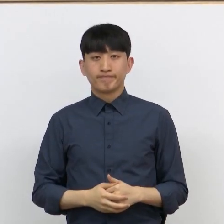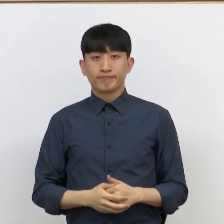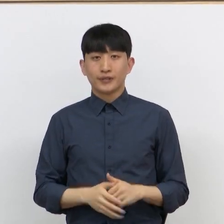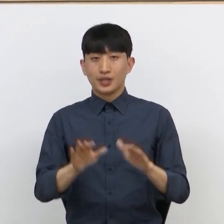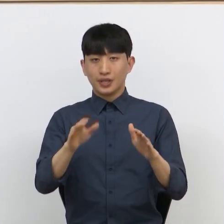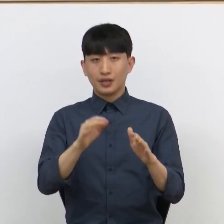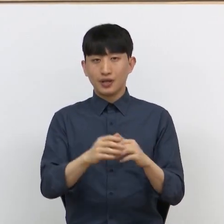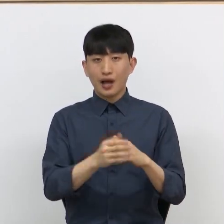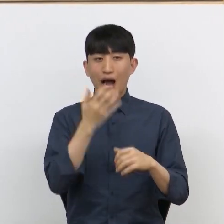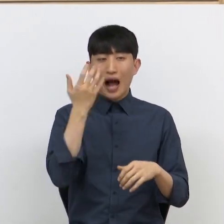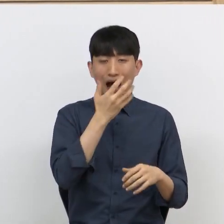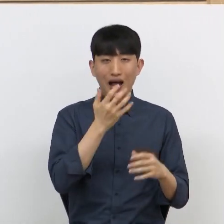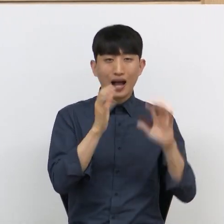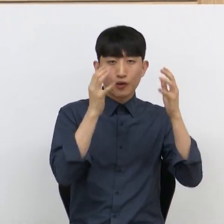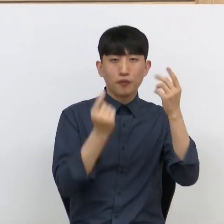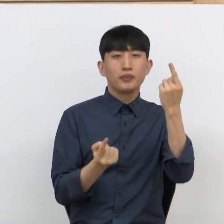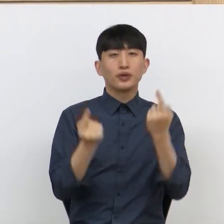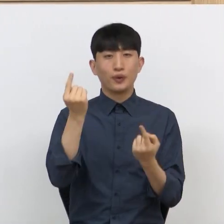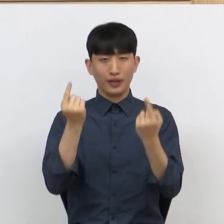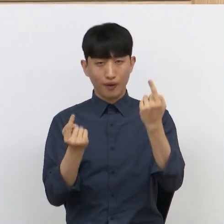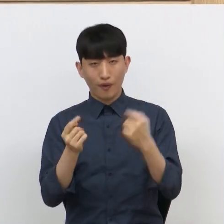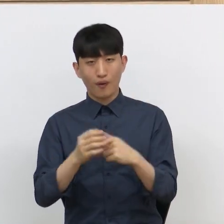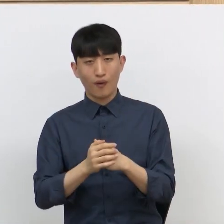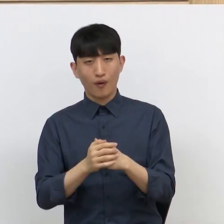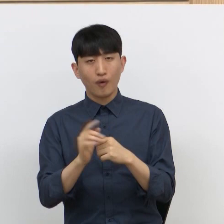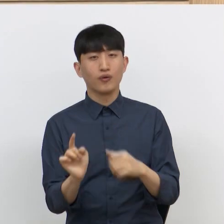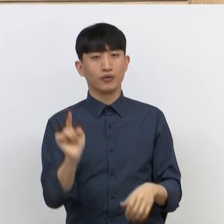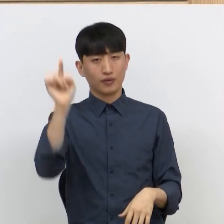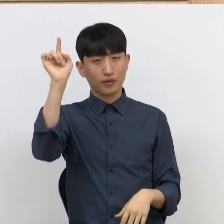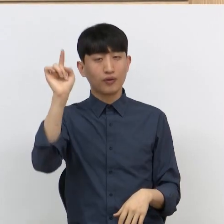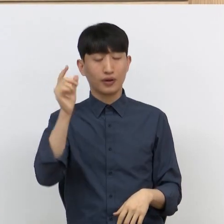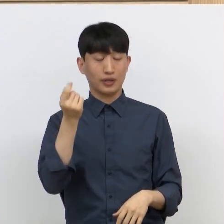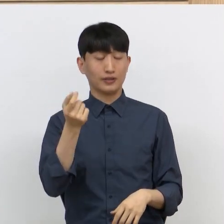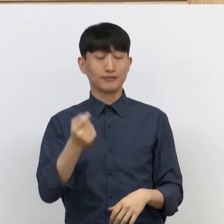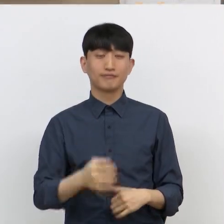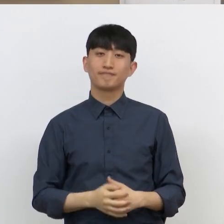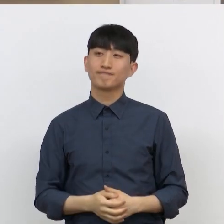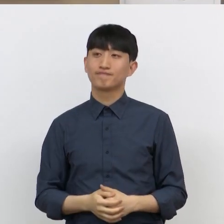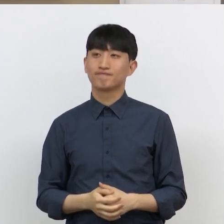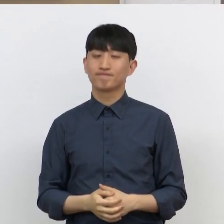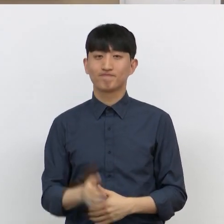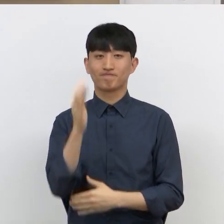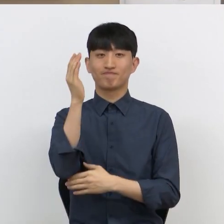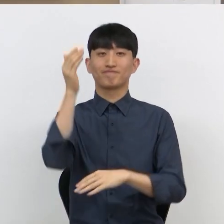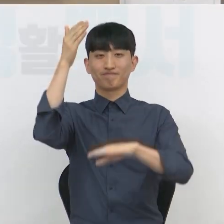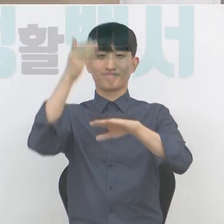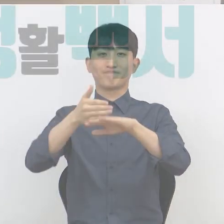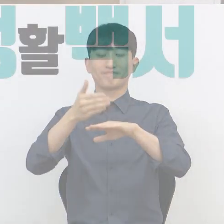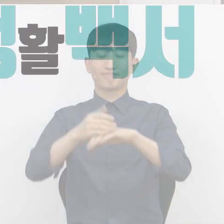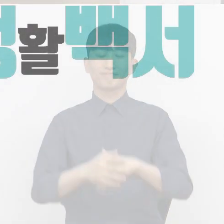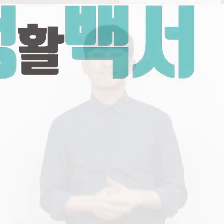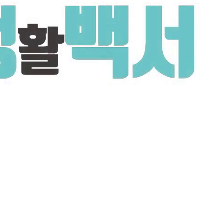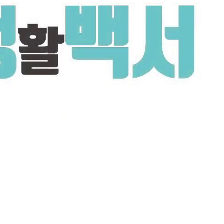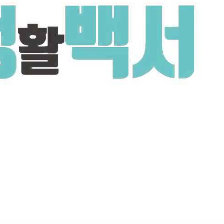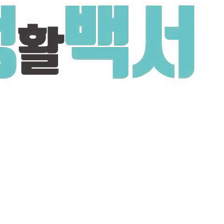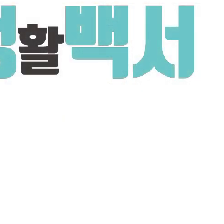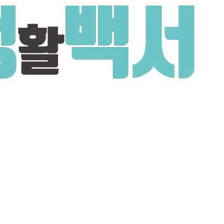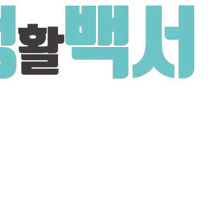정상 아동들보다는 훨씬 더 많이 오른 것을 알 수가 있습니다. 네, 강의 감사합니다. 네, 감사합니다.